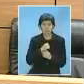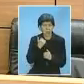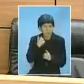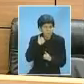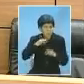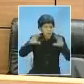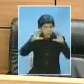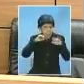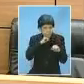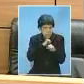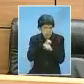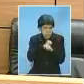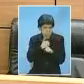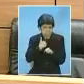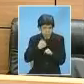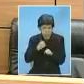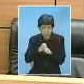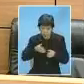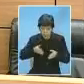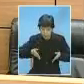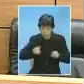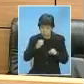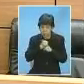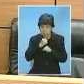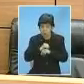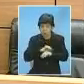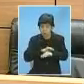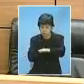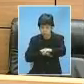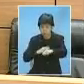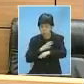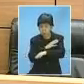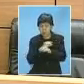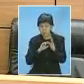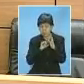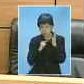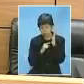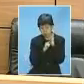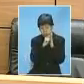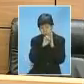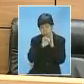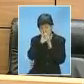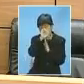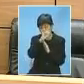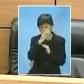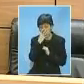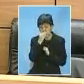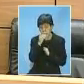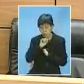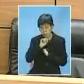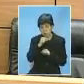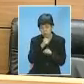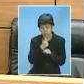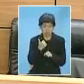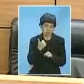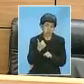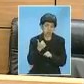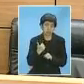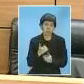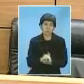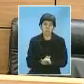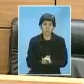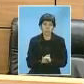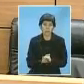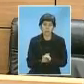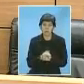บอกว่ารัฐบาลกำลังจะทำทางรถไฟความเร็วสูงกรุงเทพเชียงใหม่ภายในสิ้นปีนี้อย่างนี้ตื่นเต้นท่านประธานครับเพราะว่าอะไร